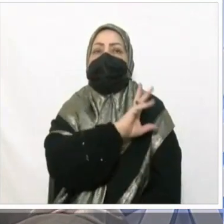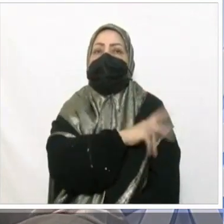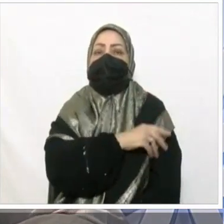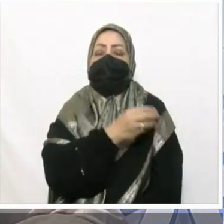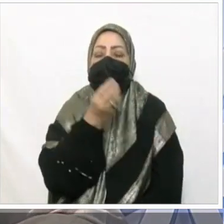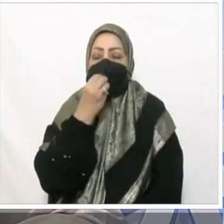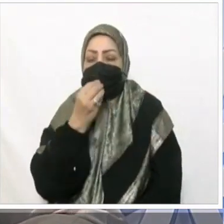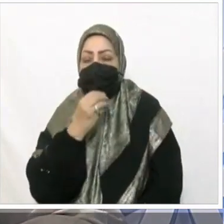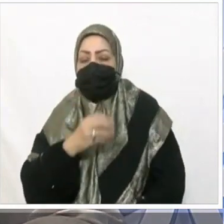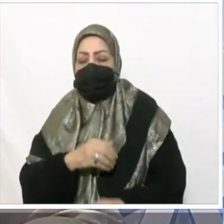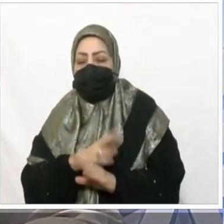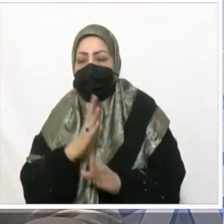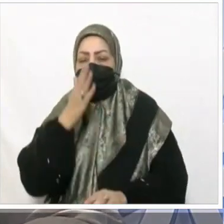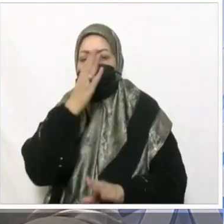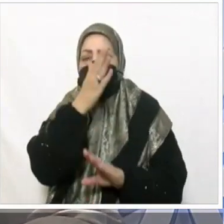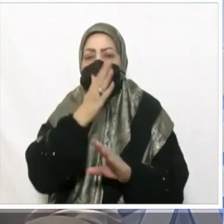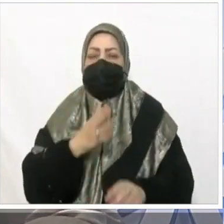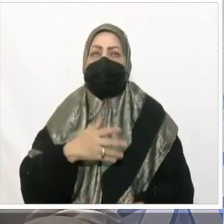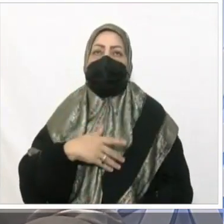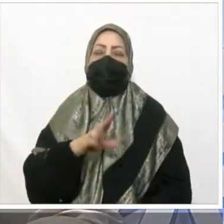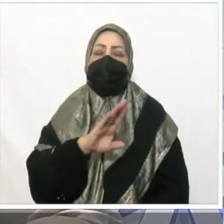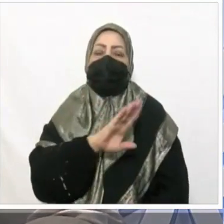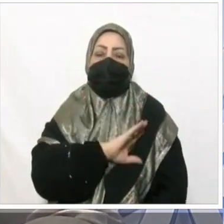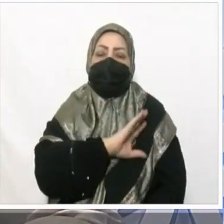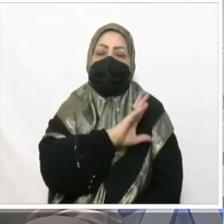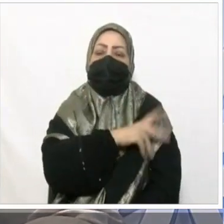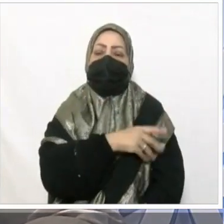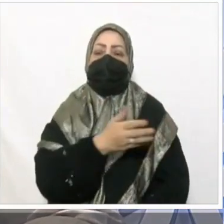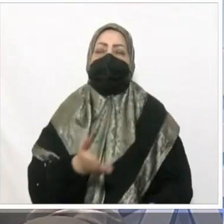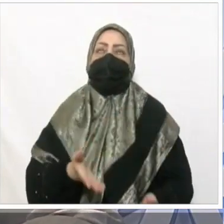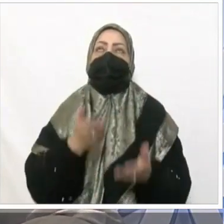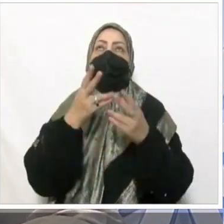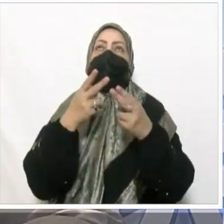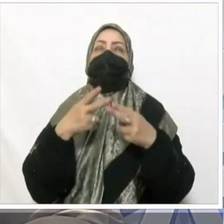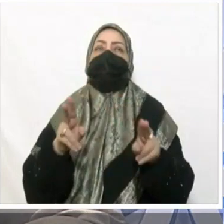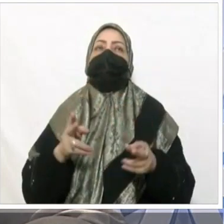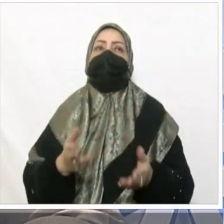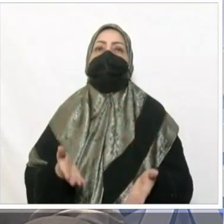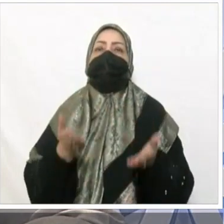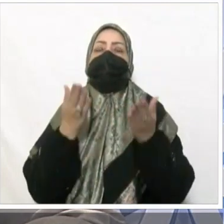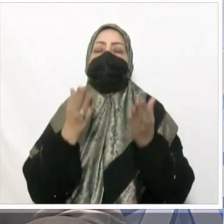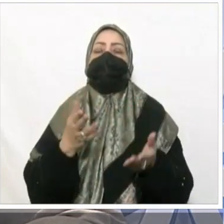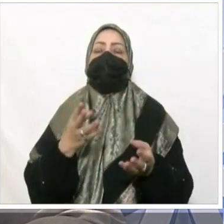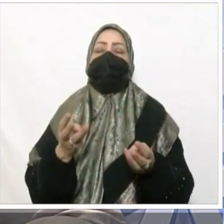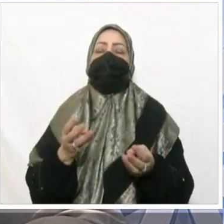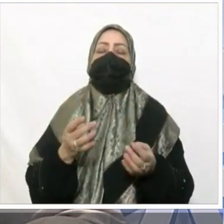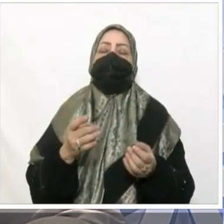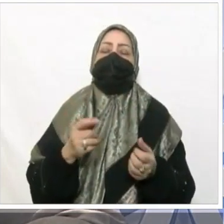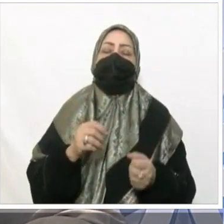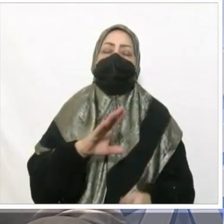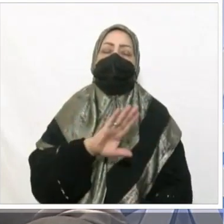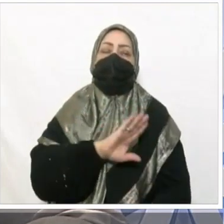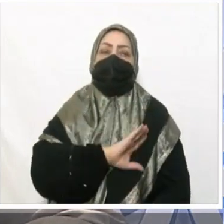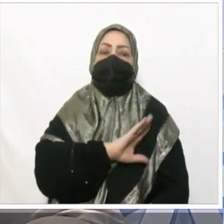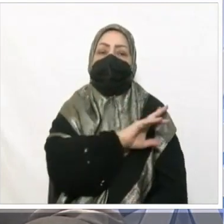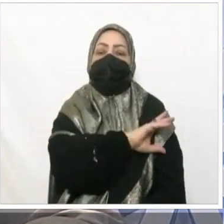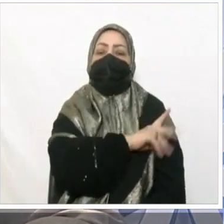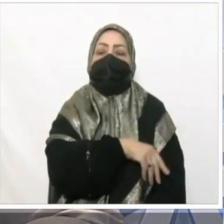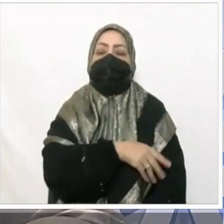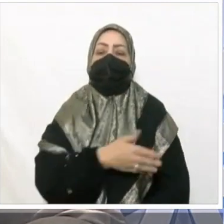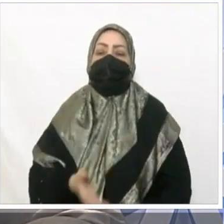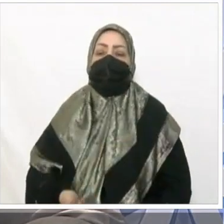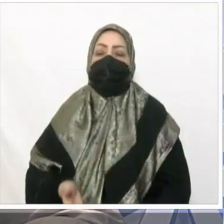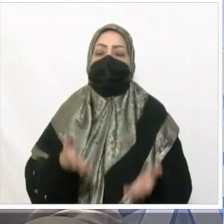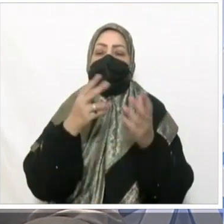إجابة الدعاء. ادعوا الله سبحانه وتعالى لإخوانكم بالنصر للمجاهدين منهم، وبالفرج